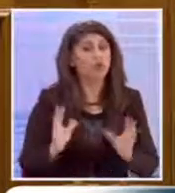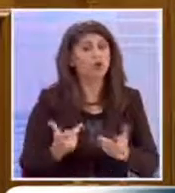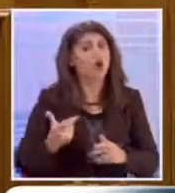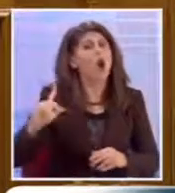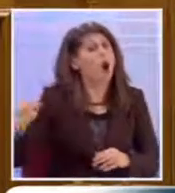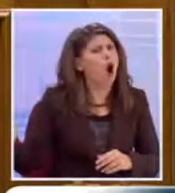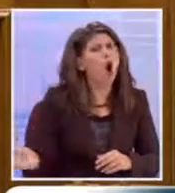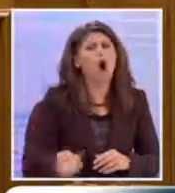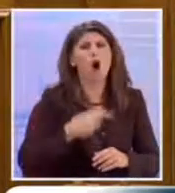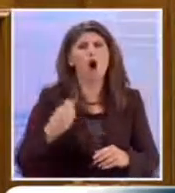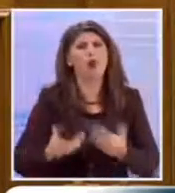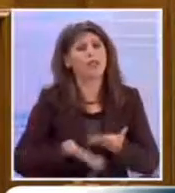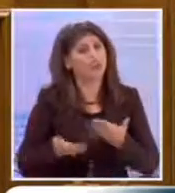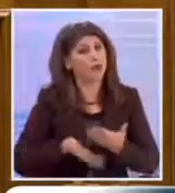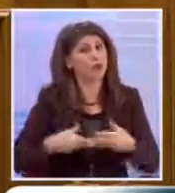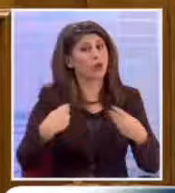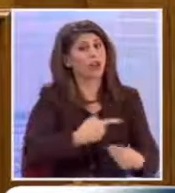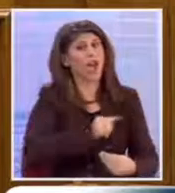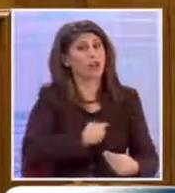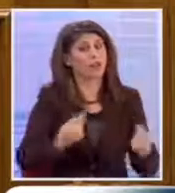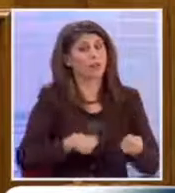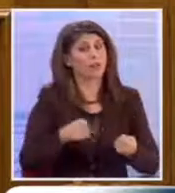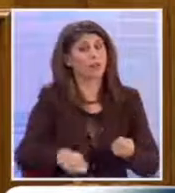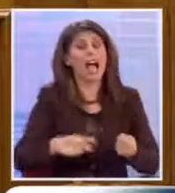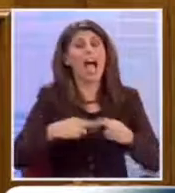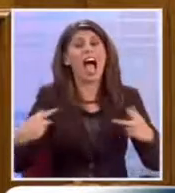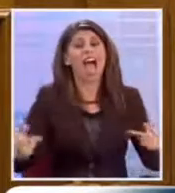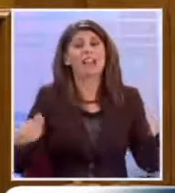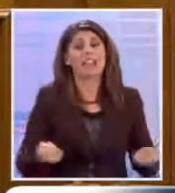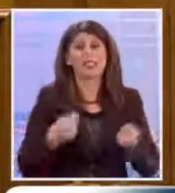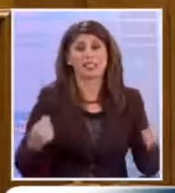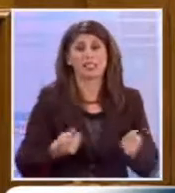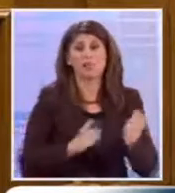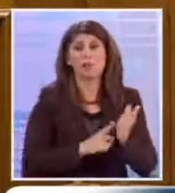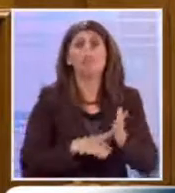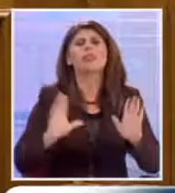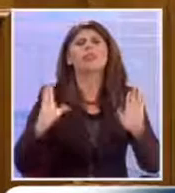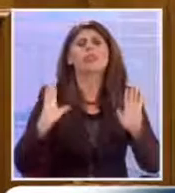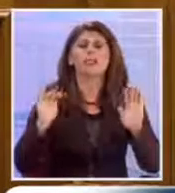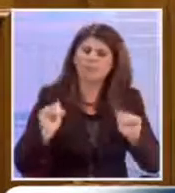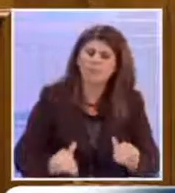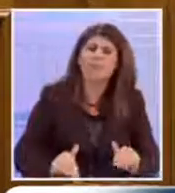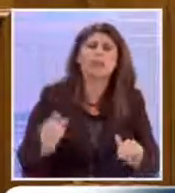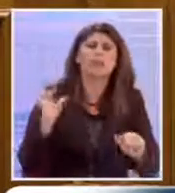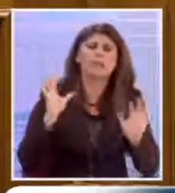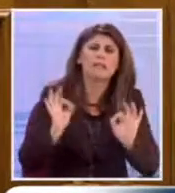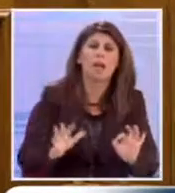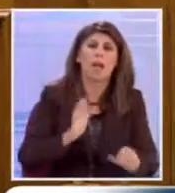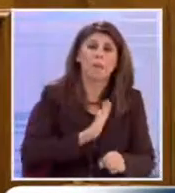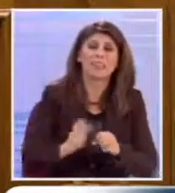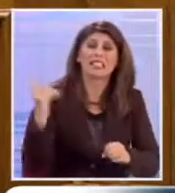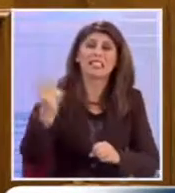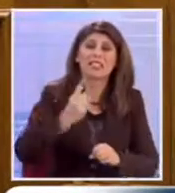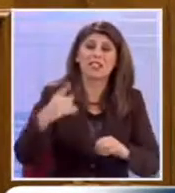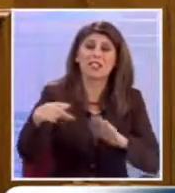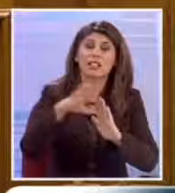οι διευκολύνσεις έχουν παρασχεθεί στους εργοδότες με αυτή την αντεργατική νομοθεσία, δεν τηρούν τα αυτονόητα, δηλαδή επαρκείς συνθήκες